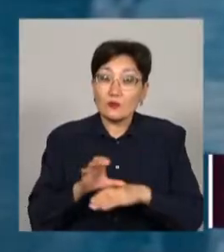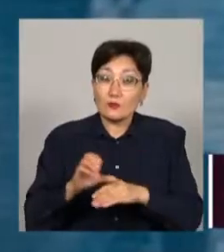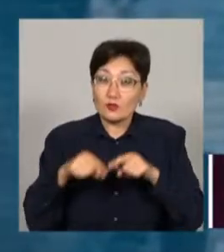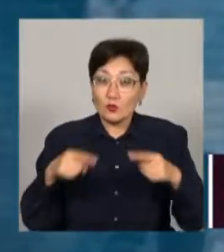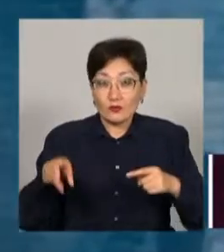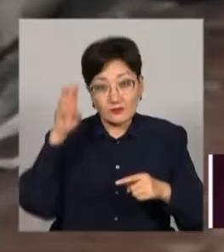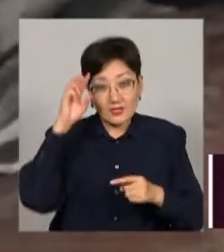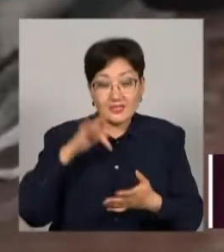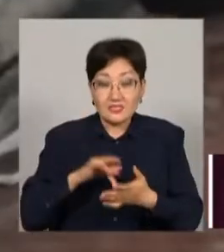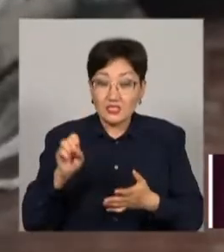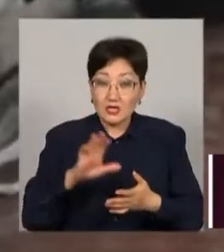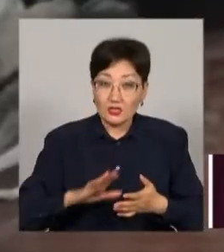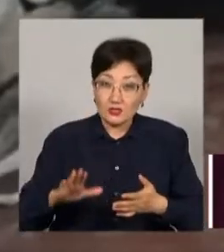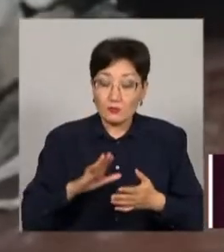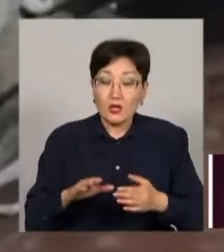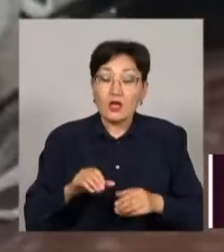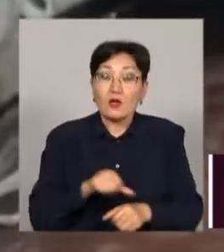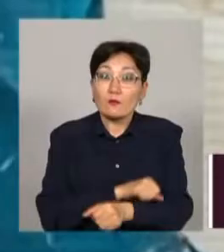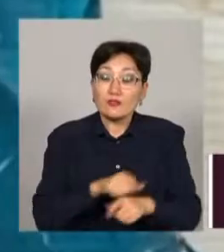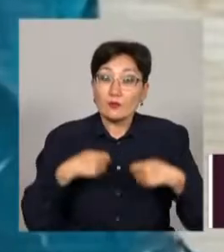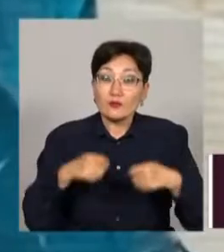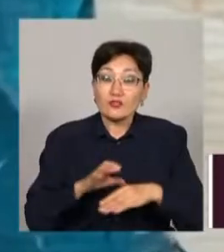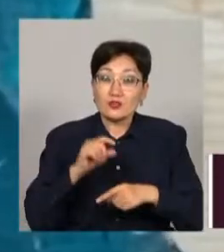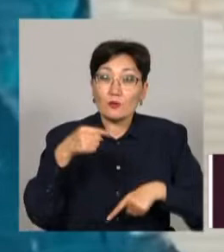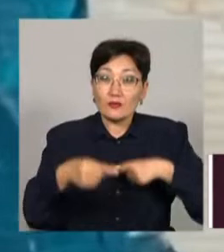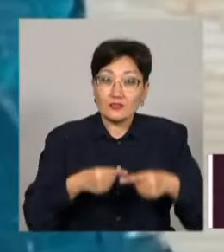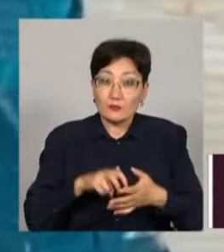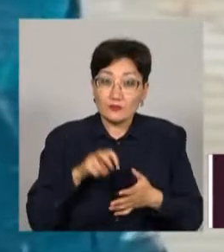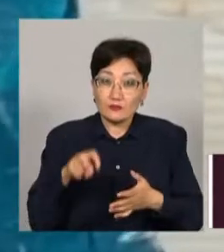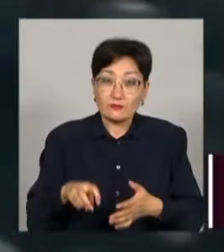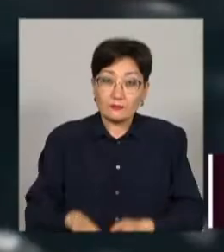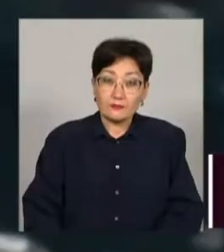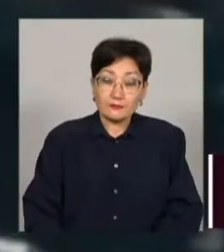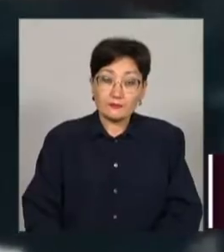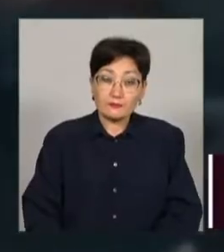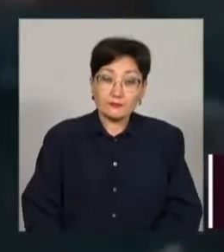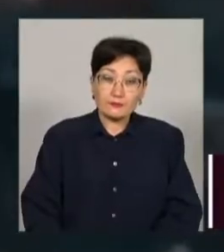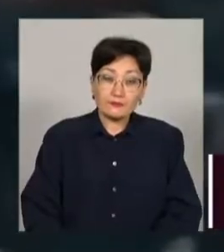страны Центральной Азии. Наркотрафик отправлялся по почте.